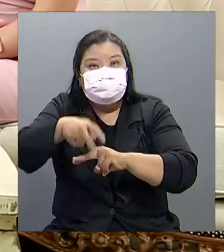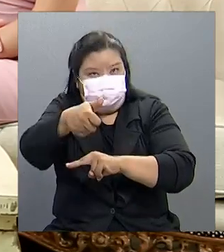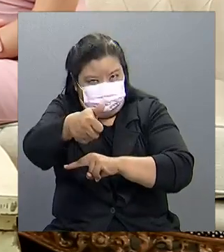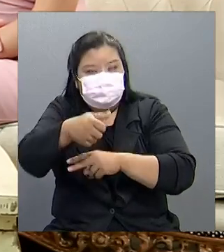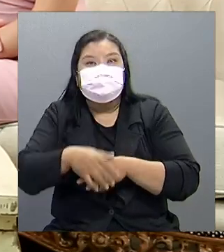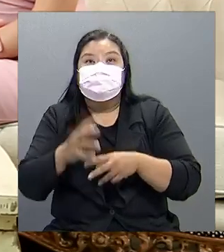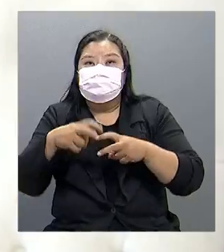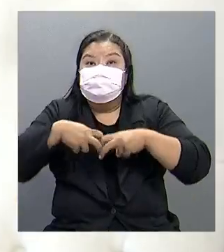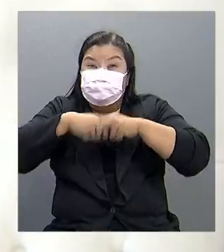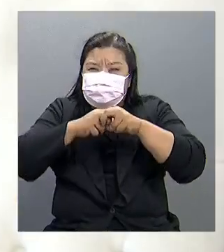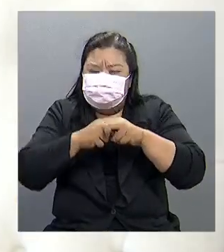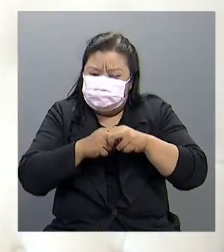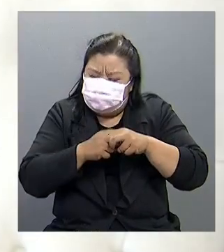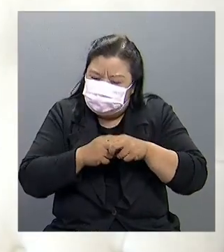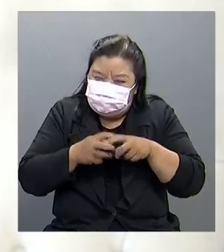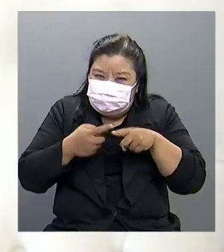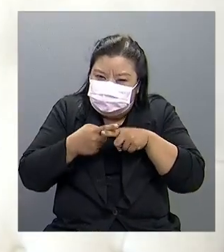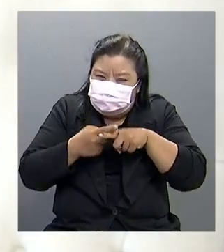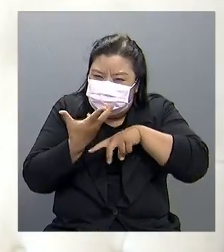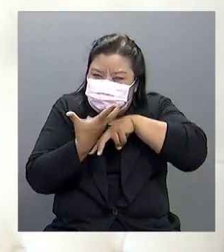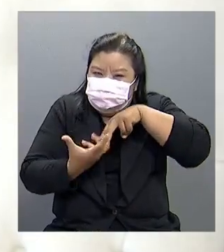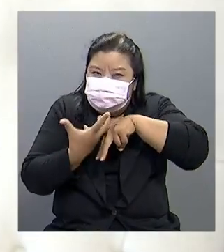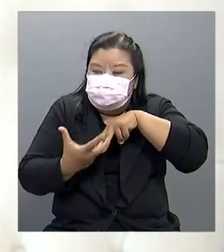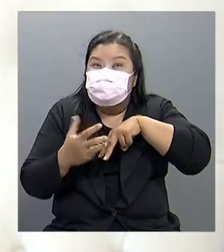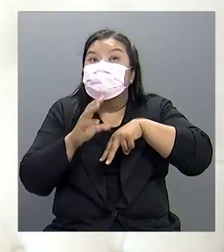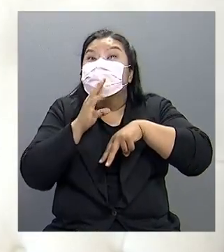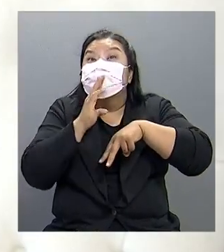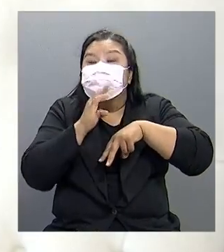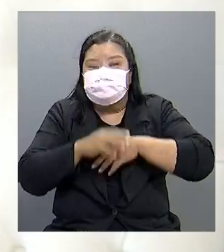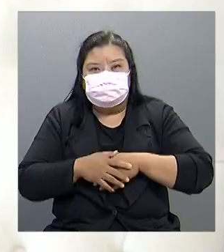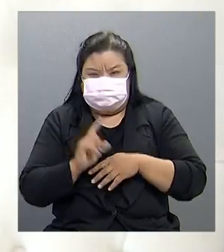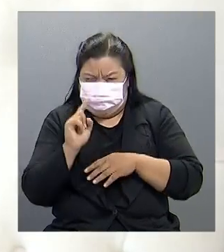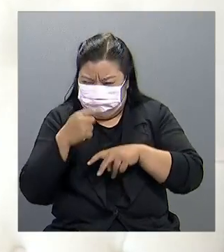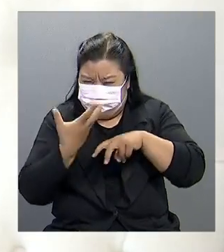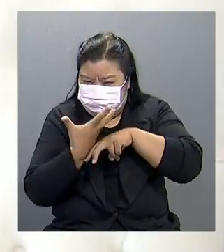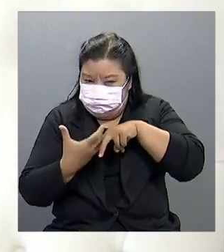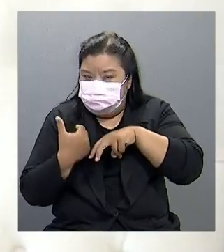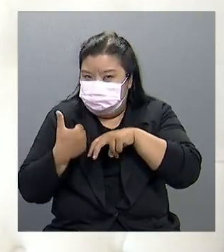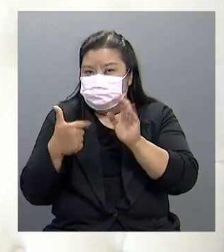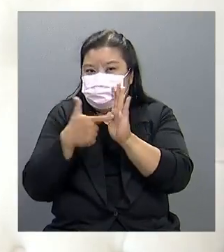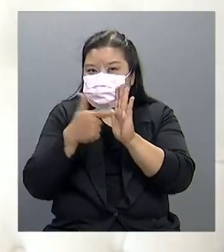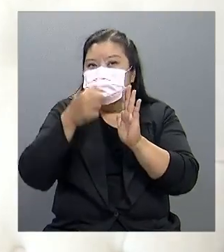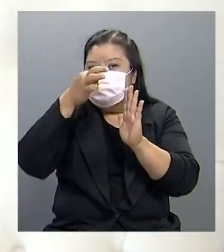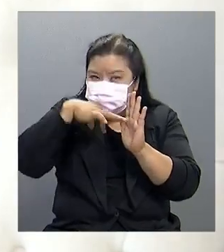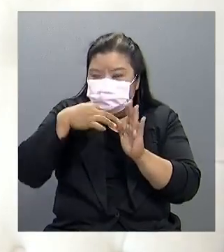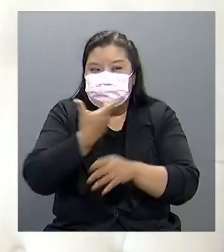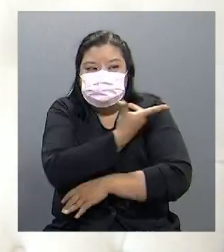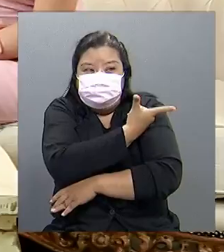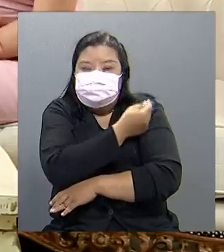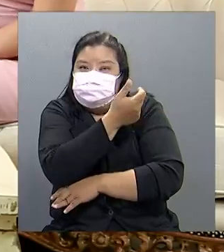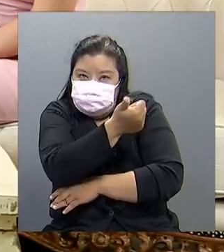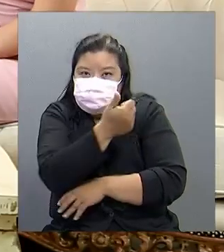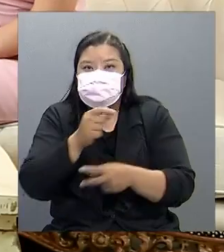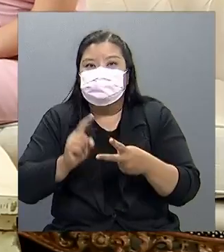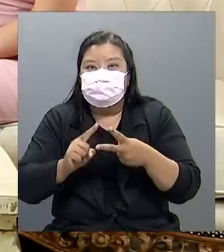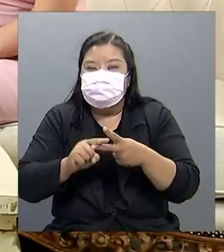การรักษาหลายอย่างสมมุติถ้าเป็นข้อเข่าเสื่อมในระยะเริ่มต้นเนี่ยเราก็จะมีตั้งแต่กินยานะครับฉีดยาแล้วก็รวมไปถึงการกายภา